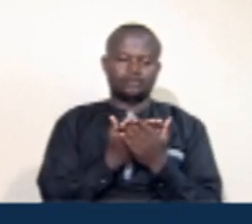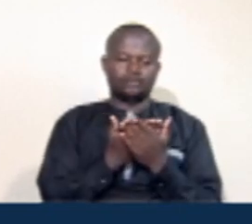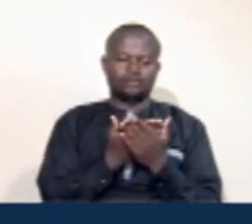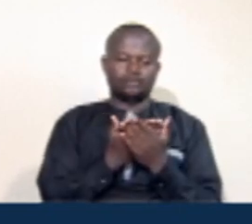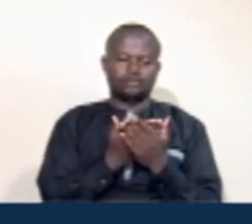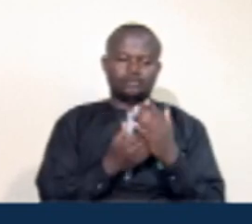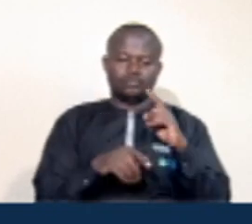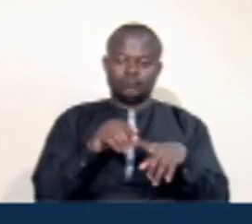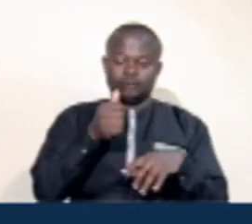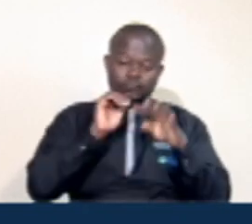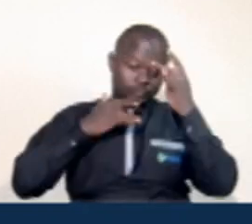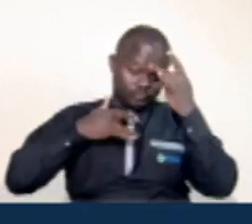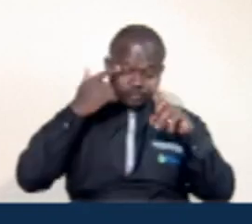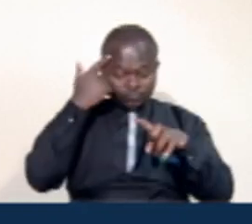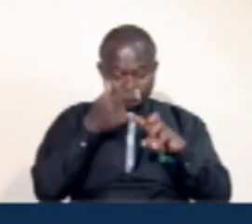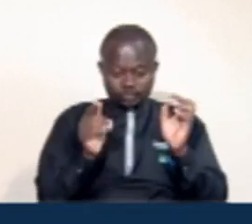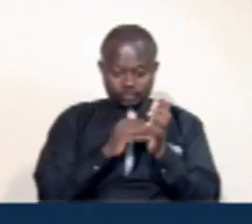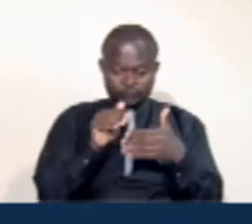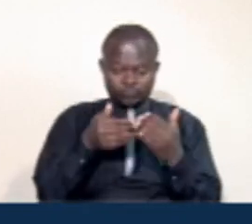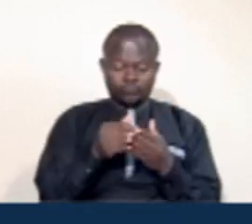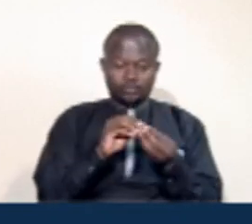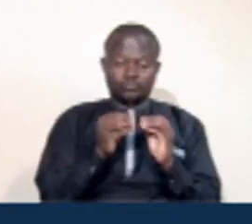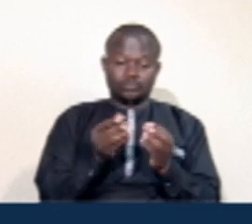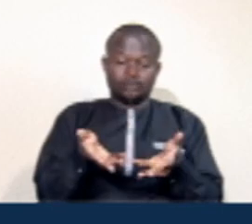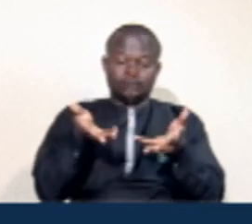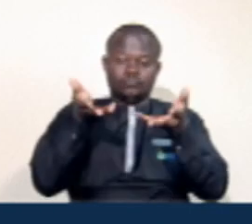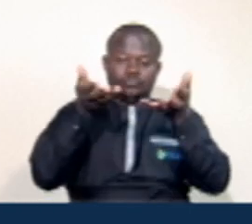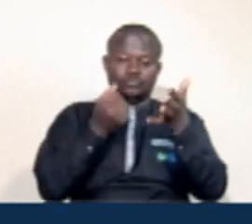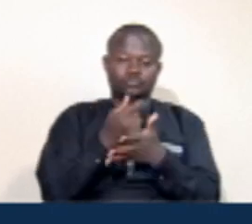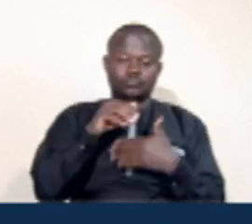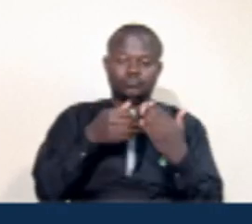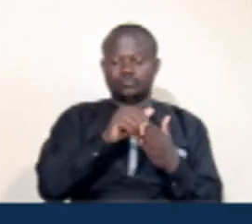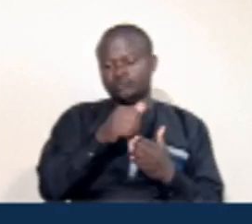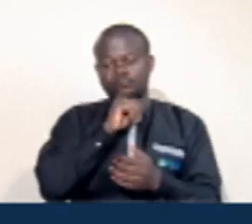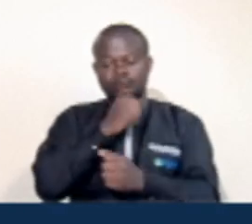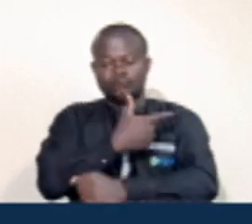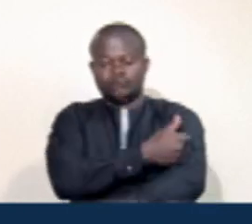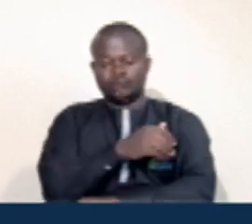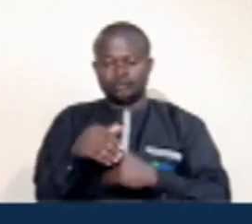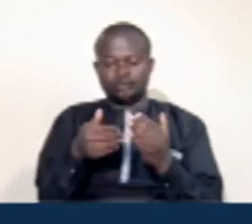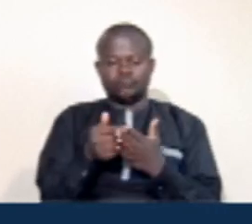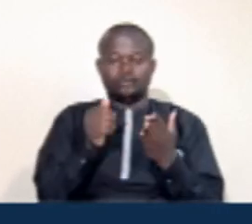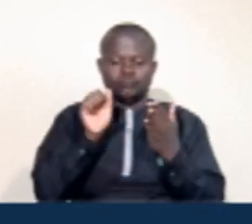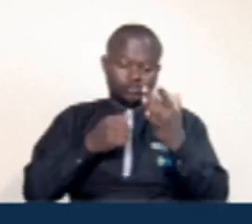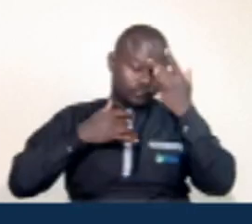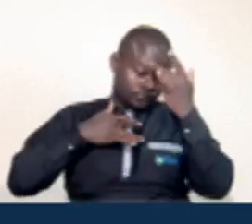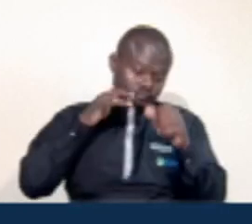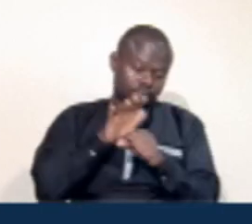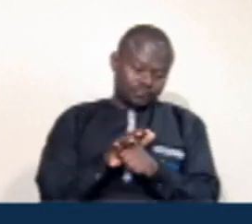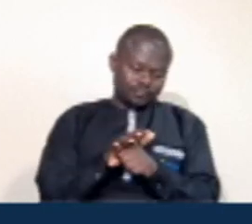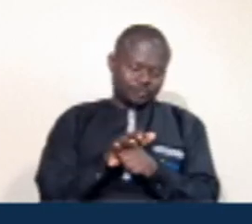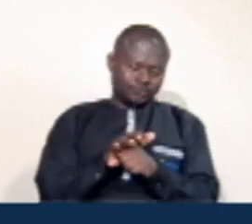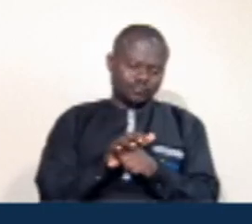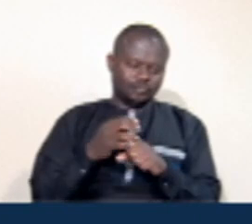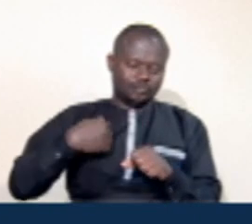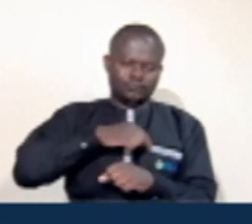cyorezo cyane cyane ko n'imibare ishobora kugenda izamuka bituma gutuma n'abantu batakingiwe bashobora kugira ibyago byo kurwara bakaremba